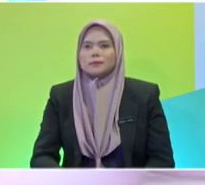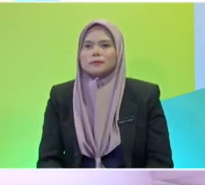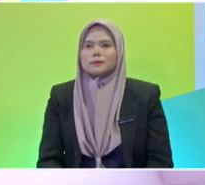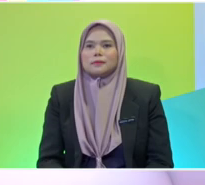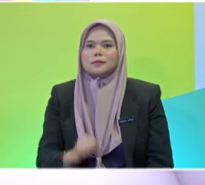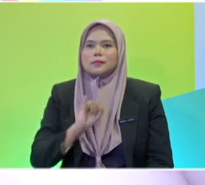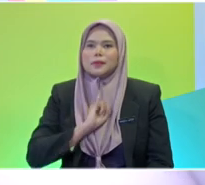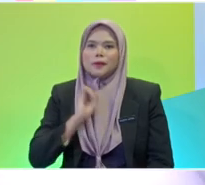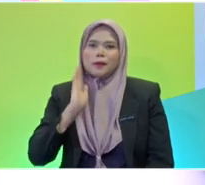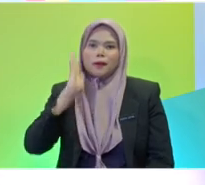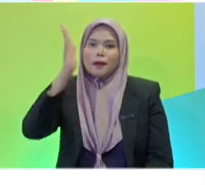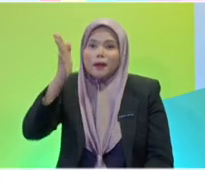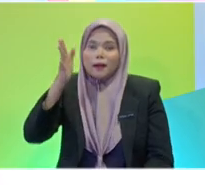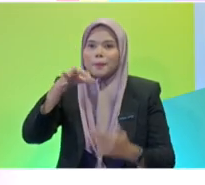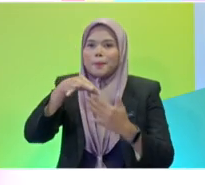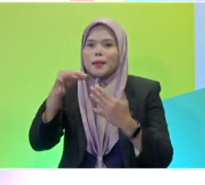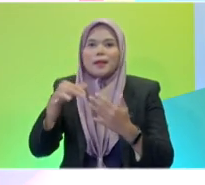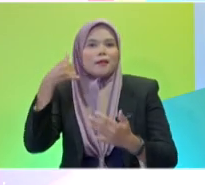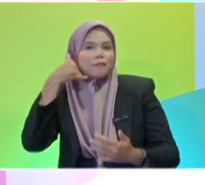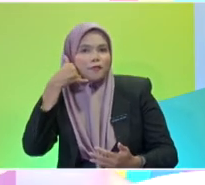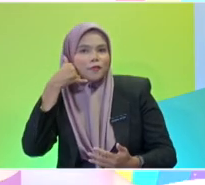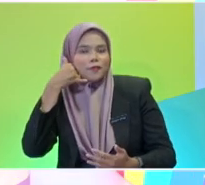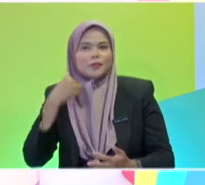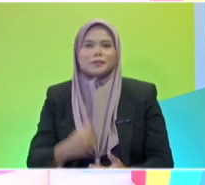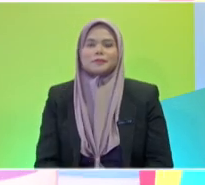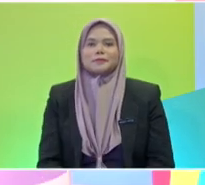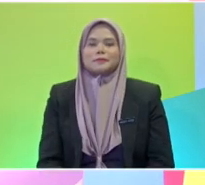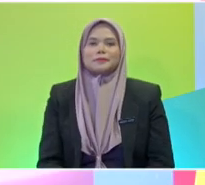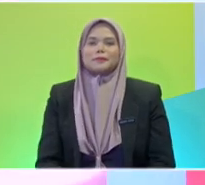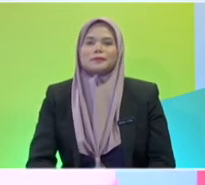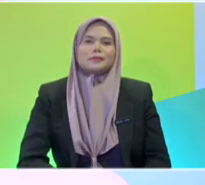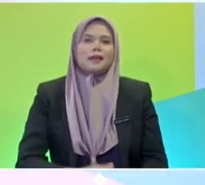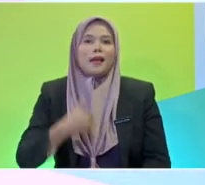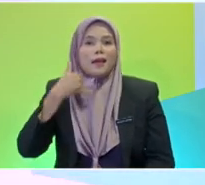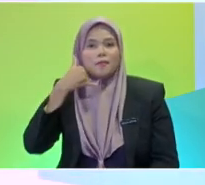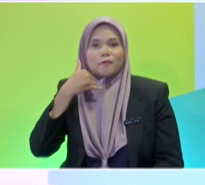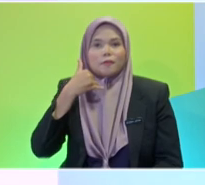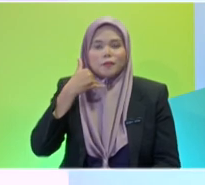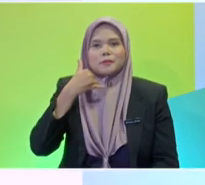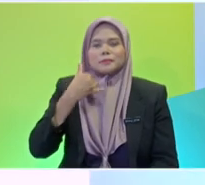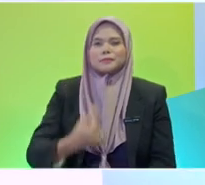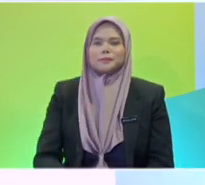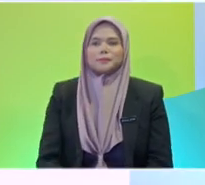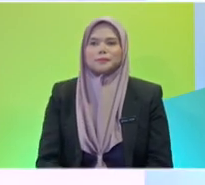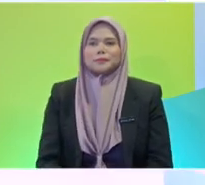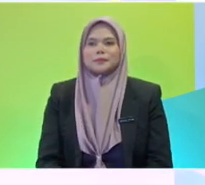pilih handphone pilih handphone bahasa Inggris bahasa melayunya